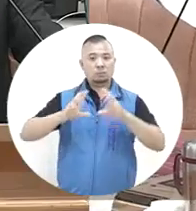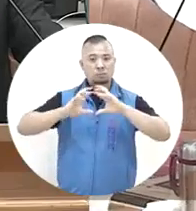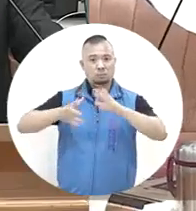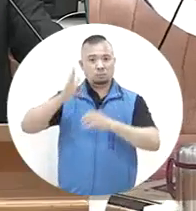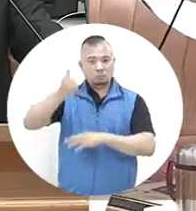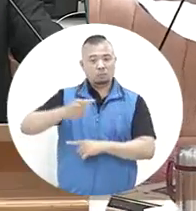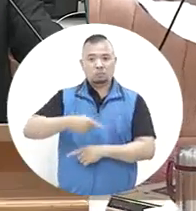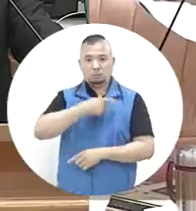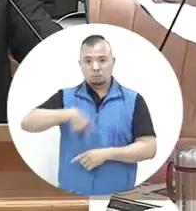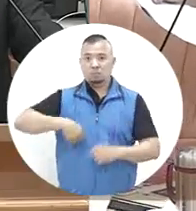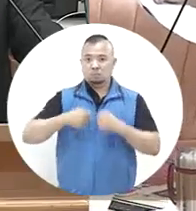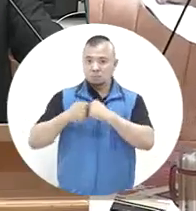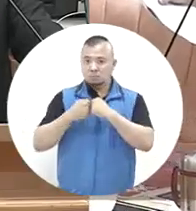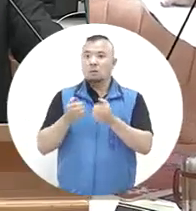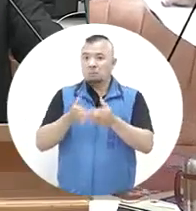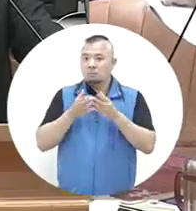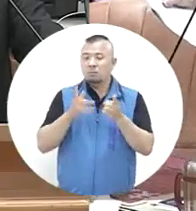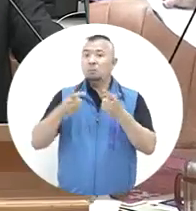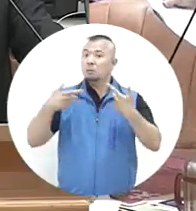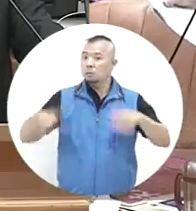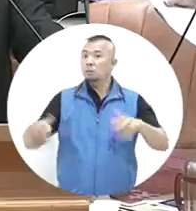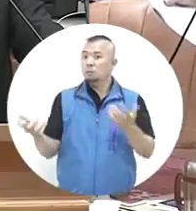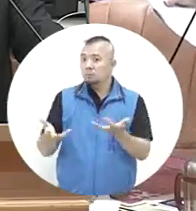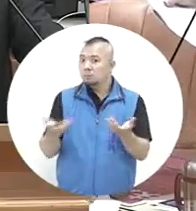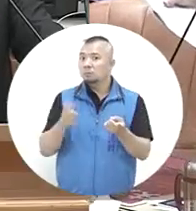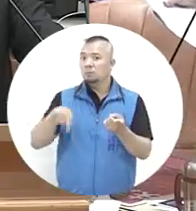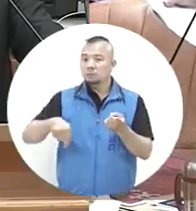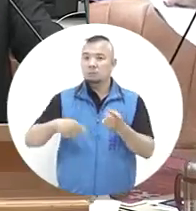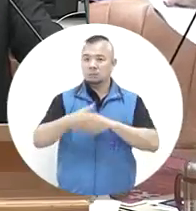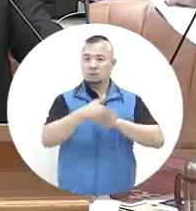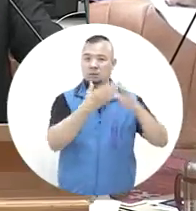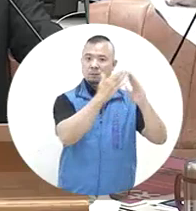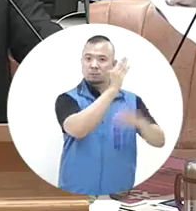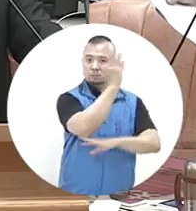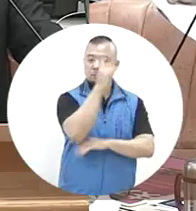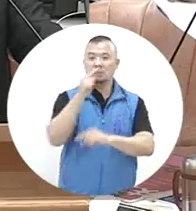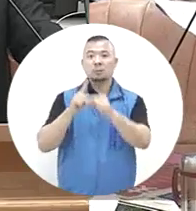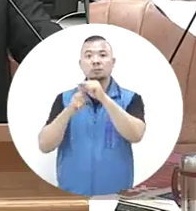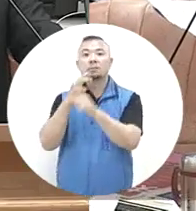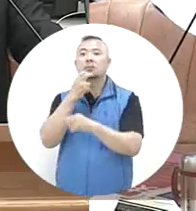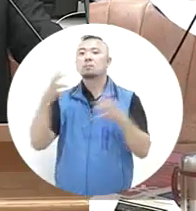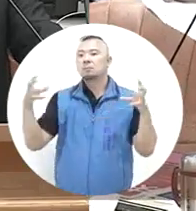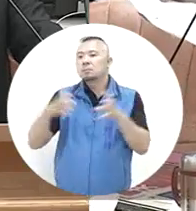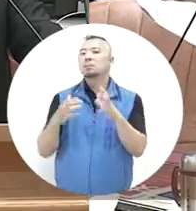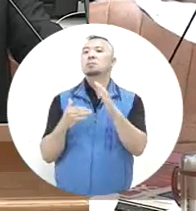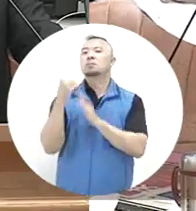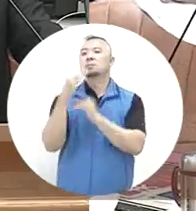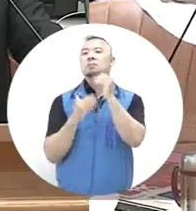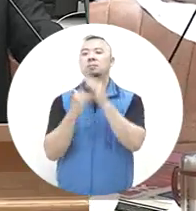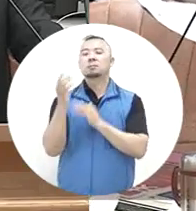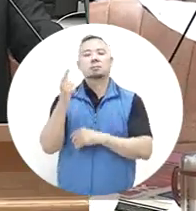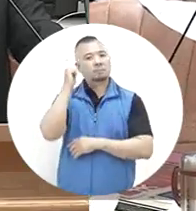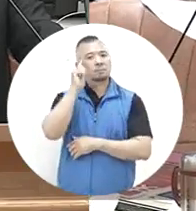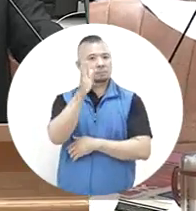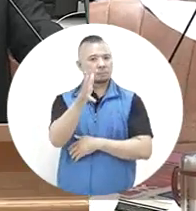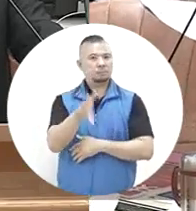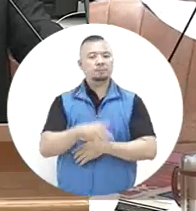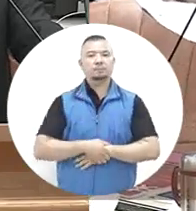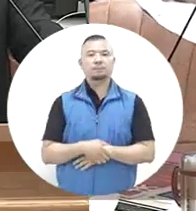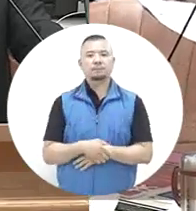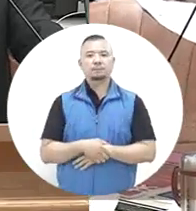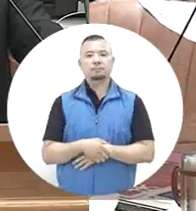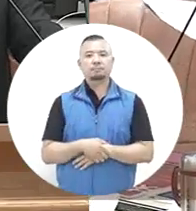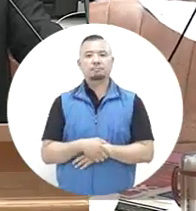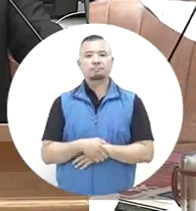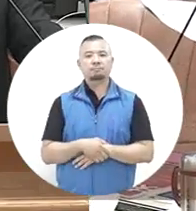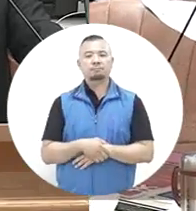央都要连线，一起来合作，一起来构思的。 对对 对。那再来，我要问您的问题，关于治